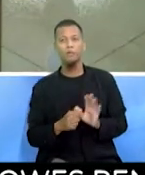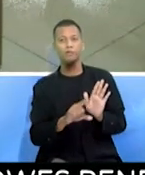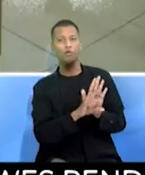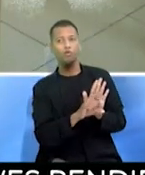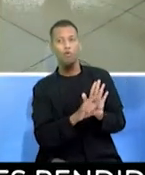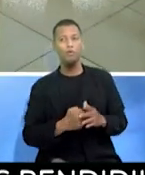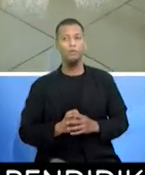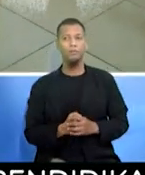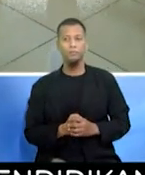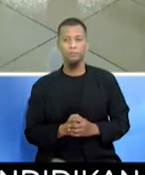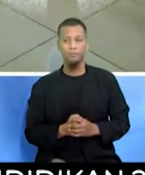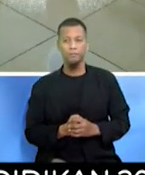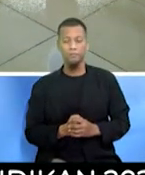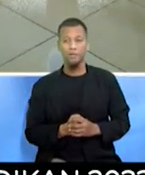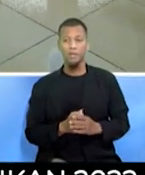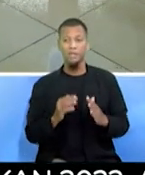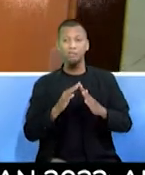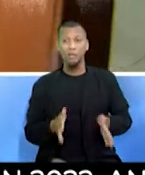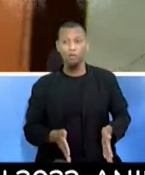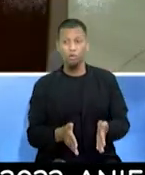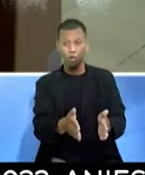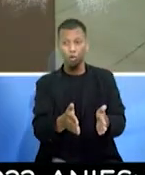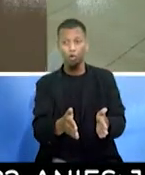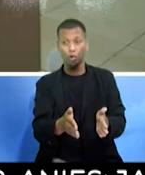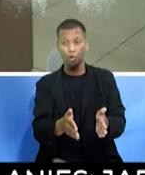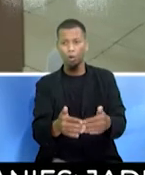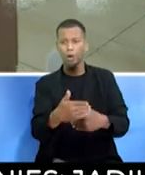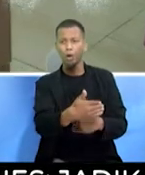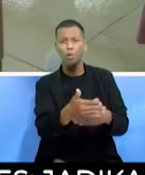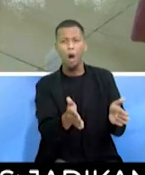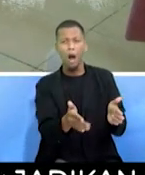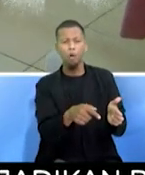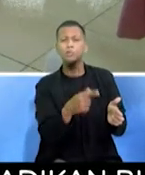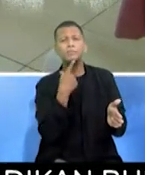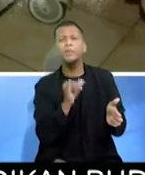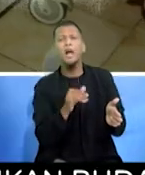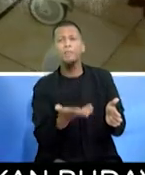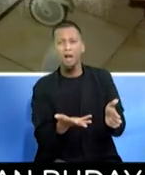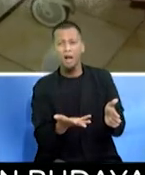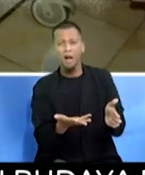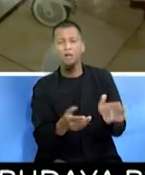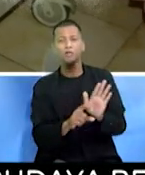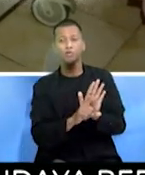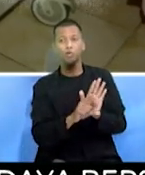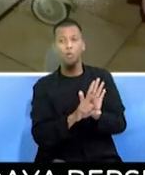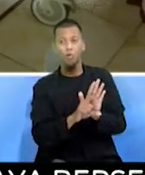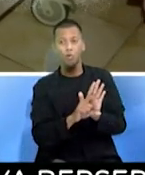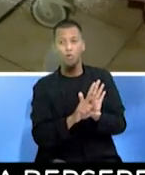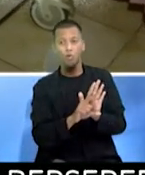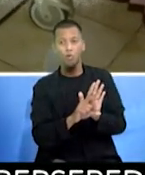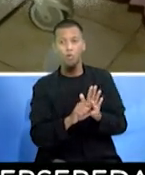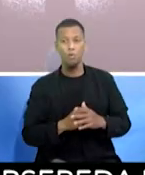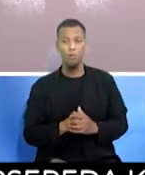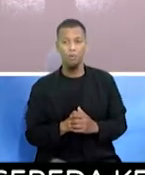kepada infrastruktur standar ruangan seperti apa. Contohnya misalkan tidak memiliki porositas yang tinggi, artinya dindingnya